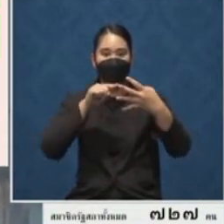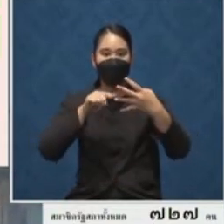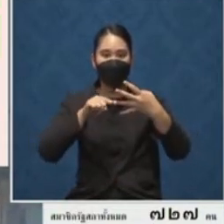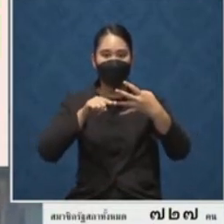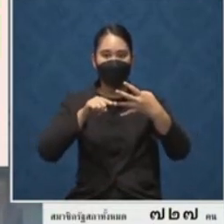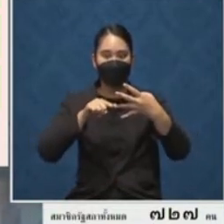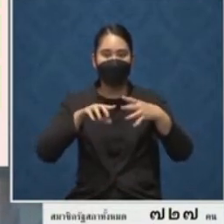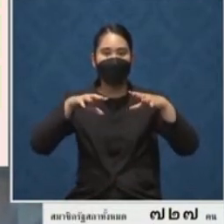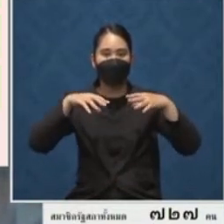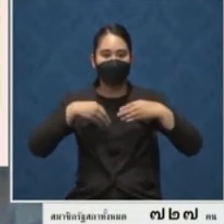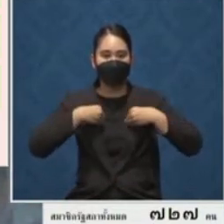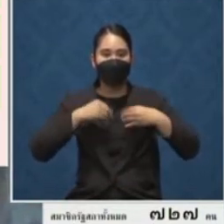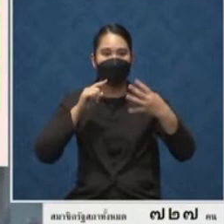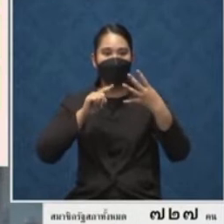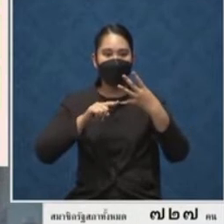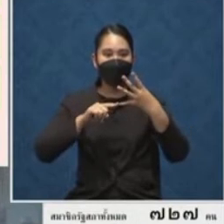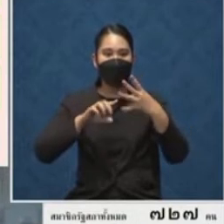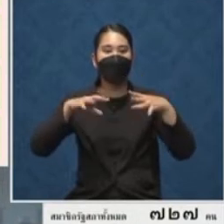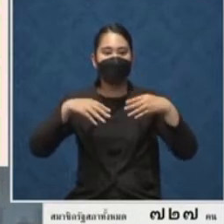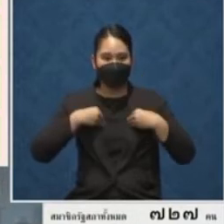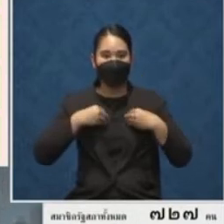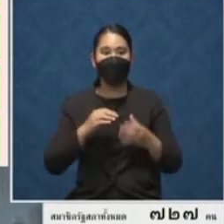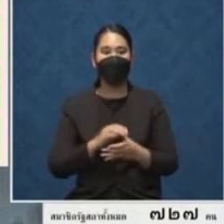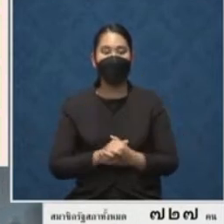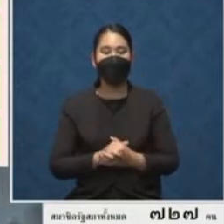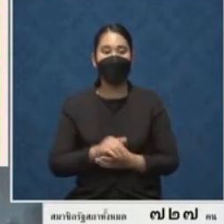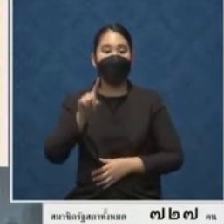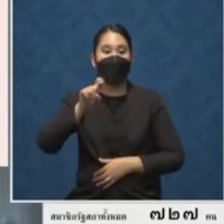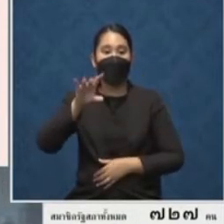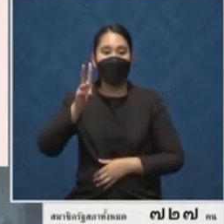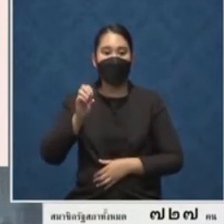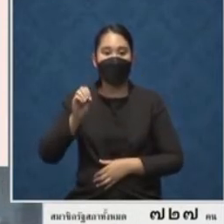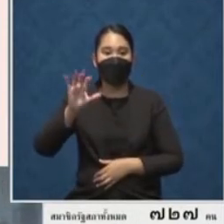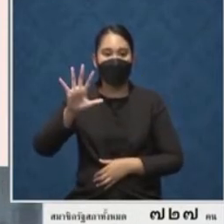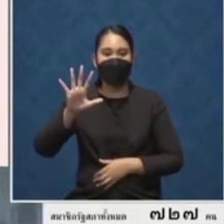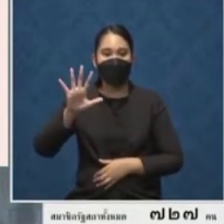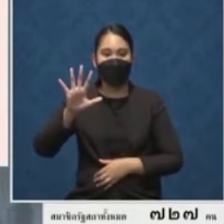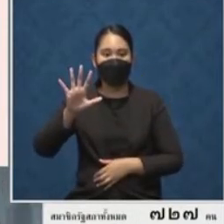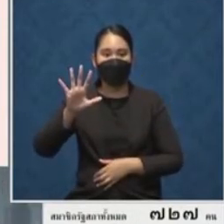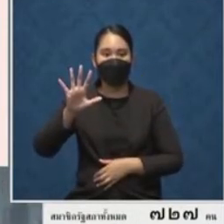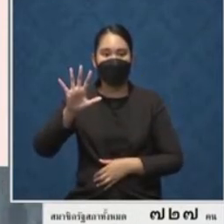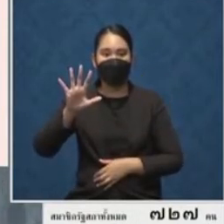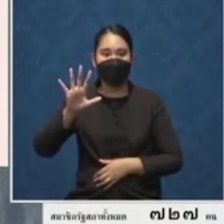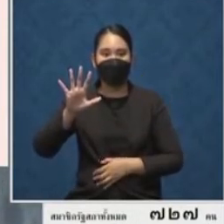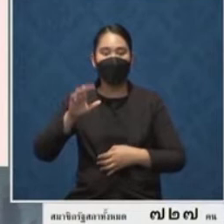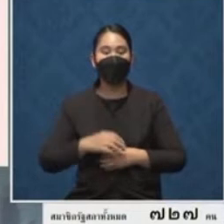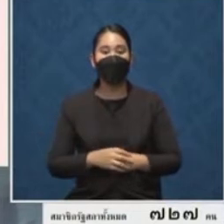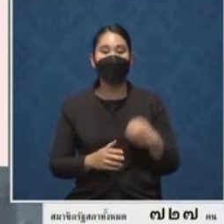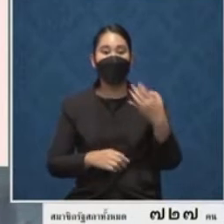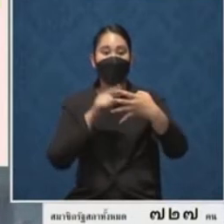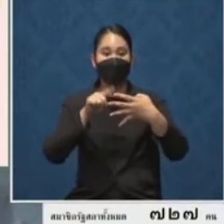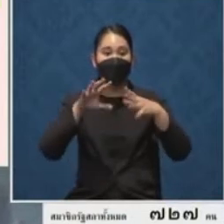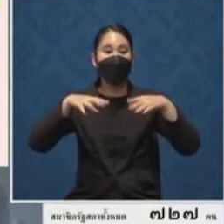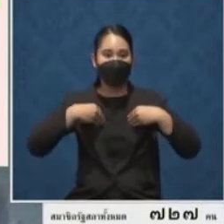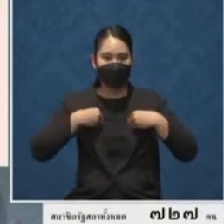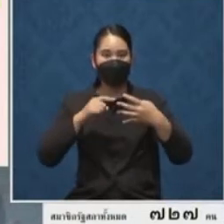การ4รับหลักการครับ 165นายณัฐชาบุญชัยอินสวัสดิ ์1รับหลักการ2รับห